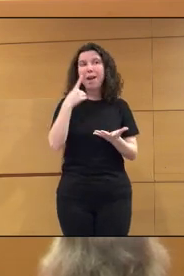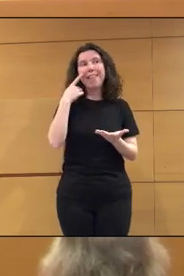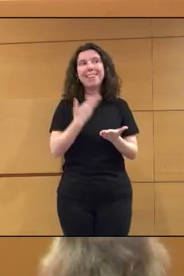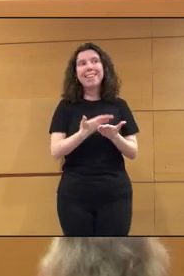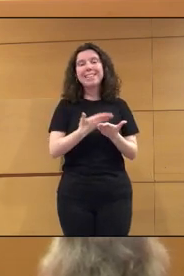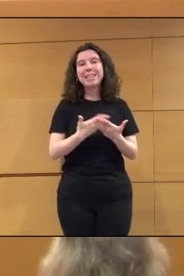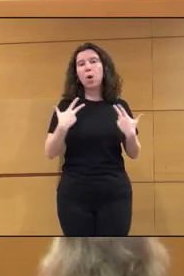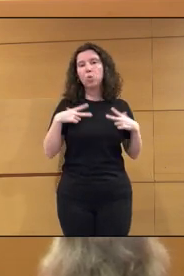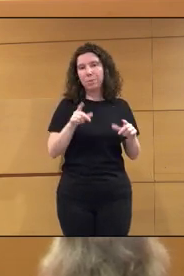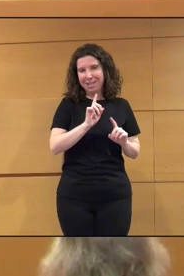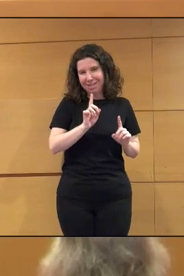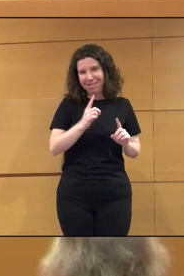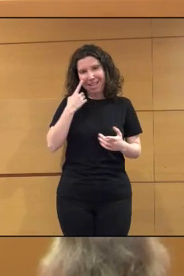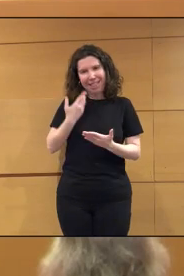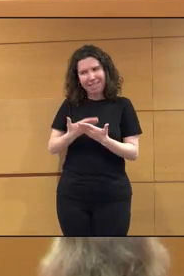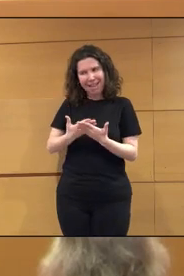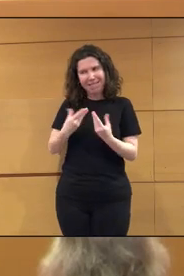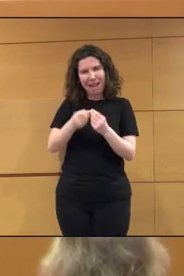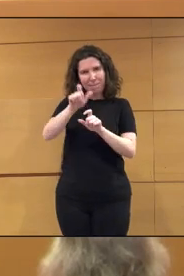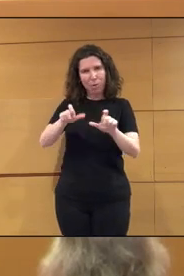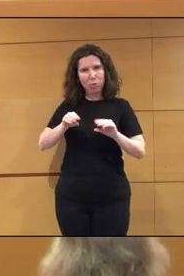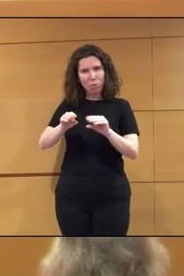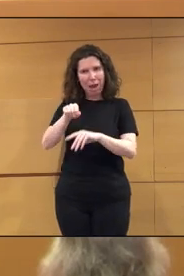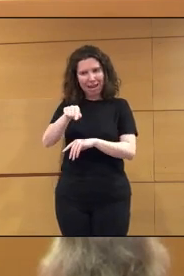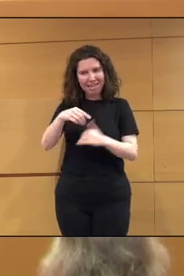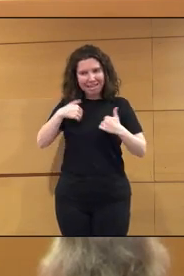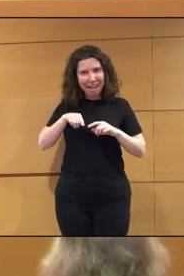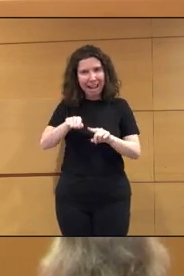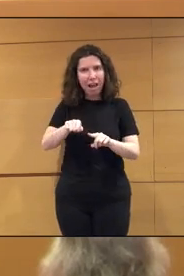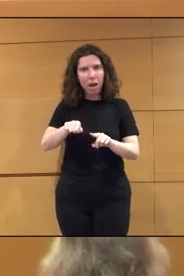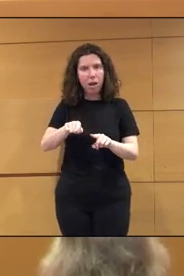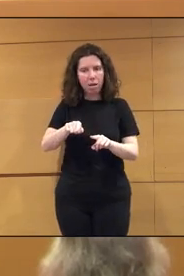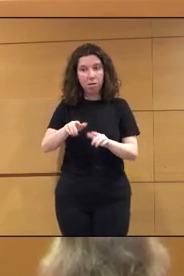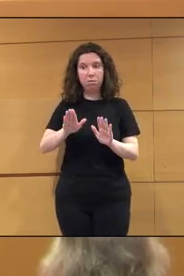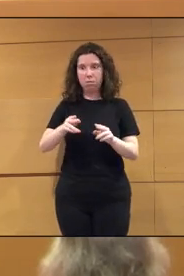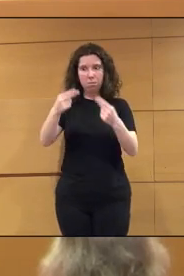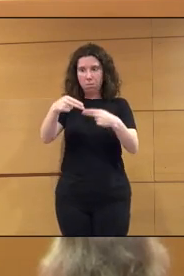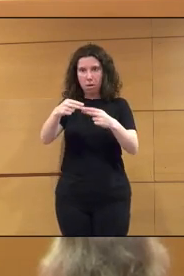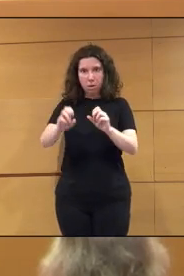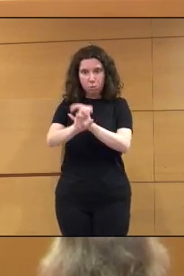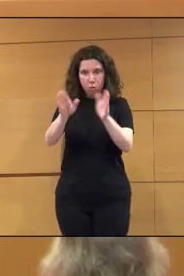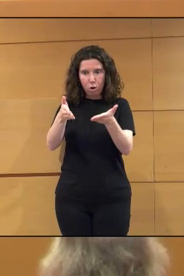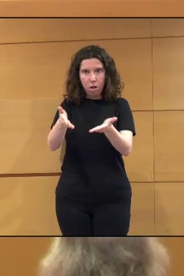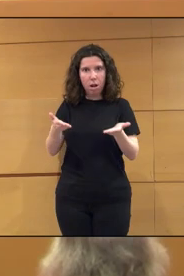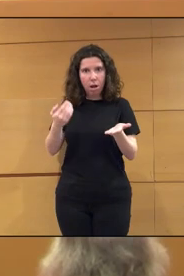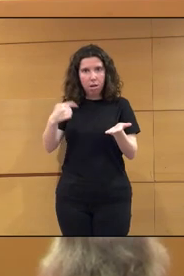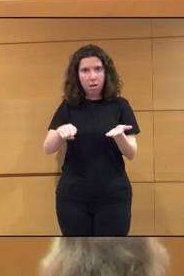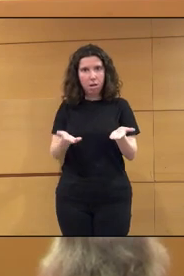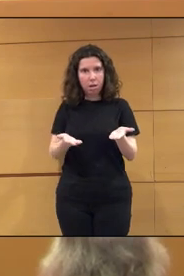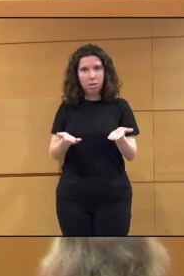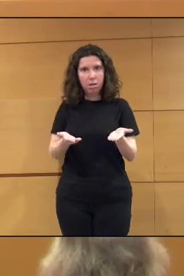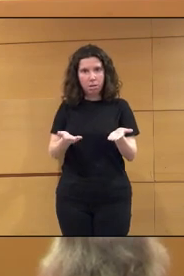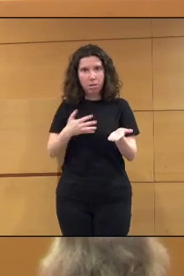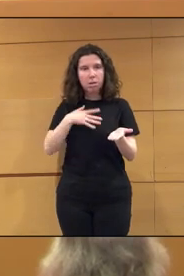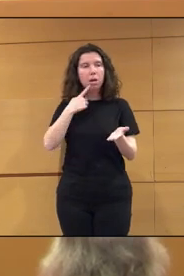automàtics sinó de testos amb usuaris hi han unes barreres clares. O sigui, la intenció del treball